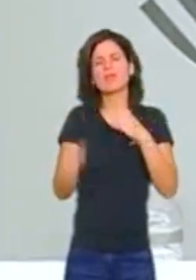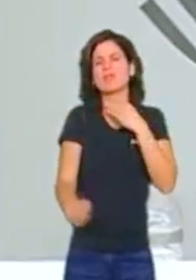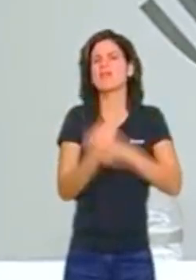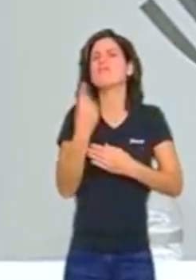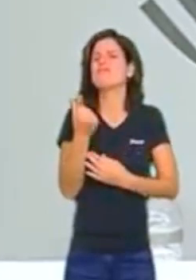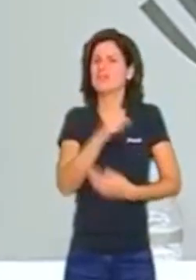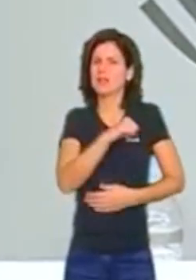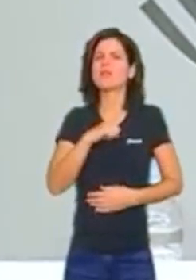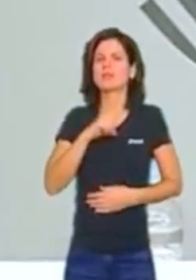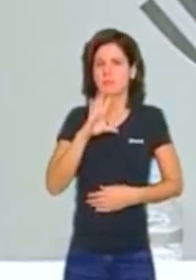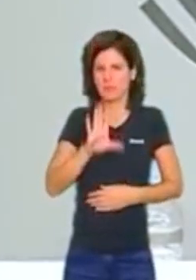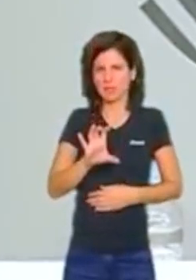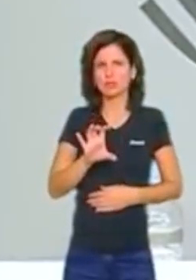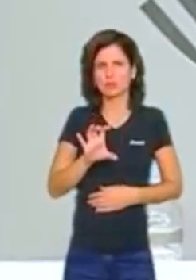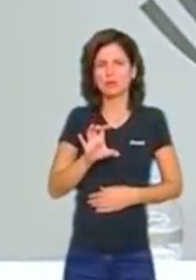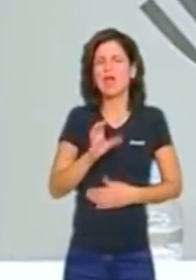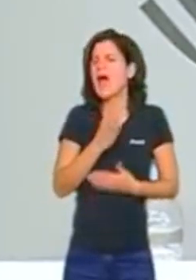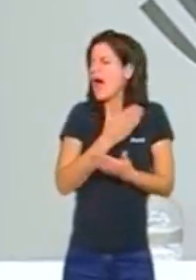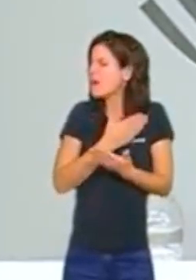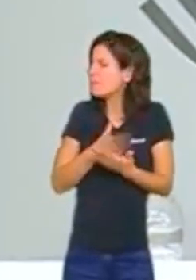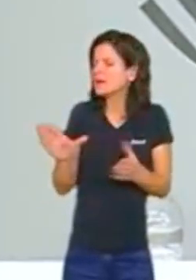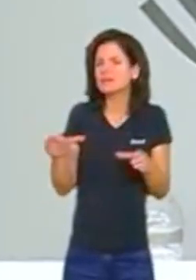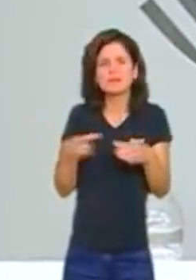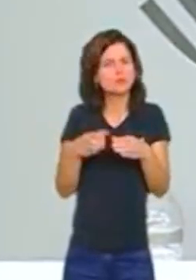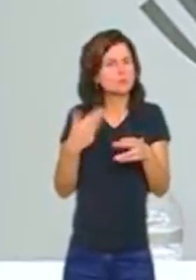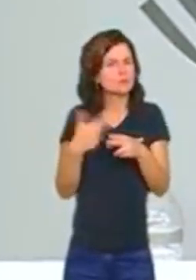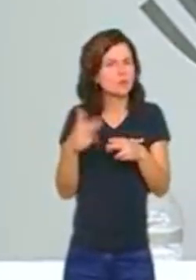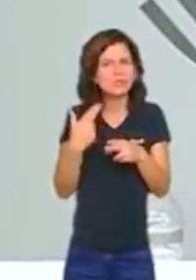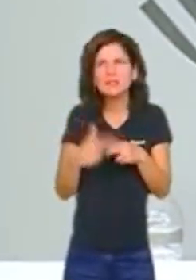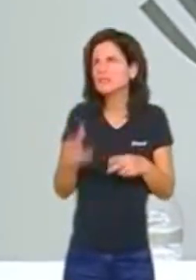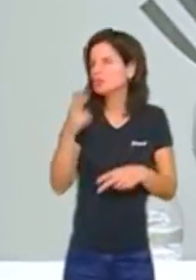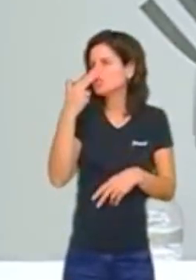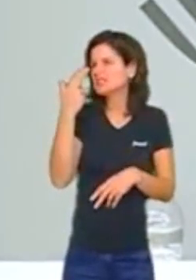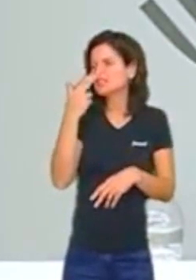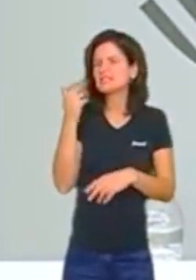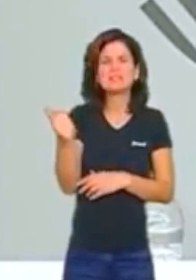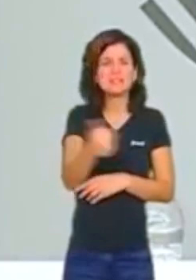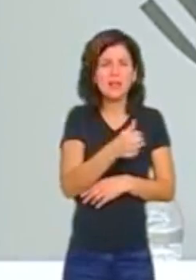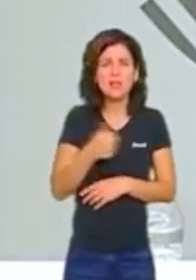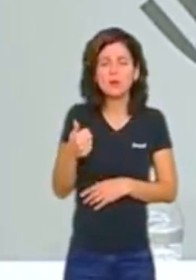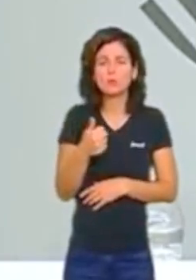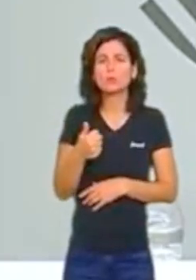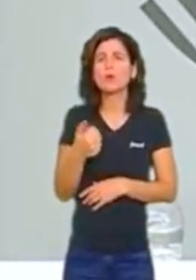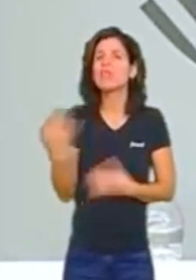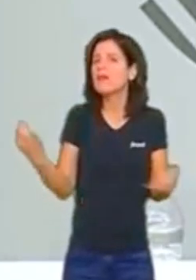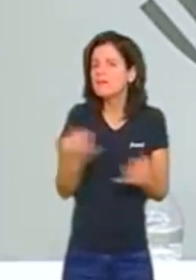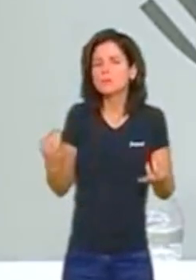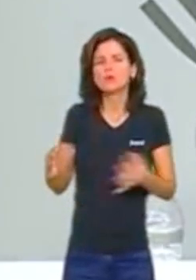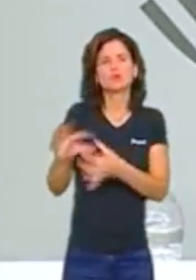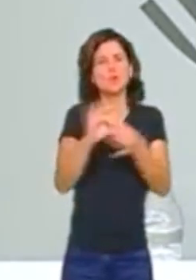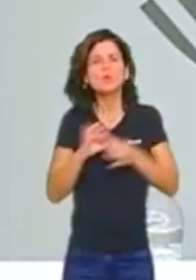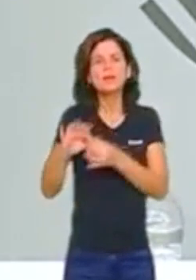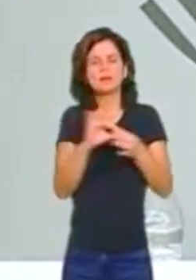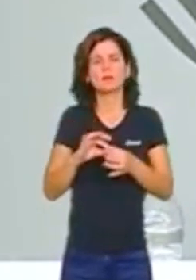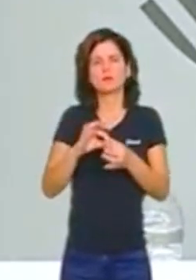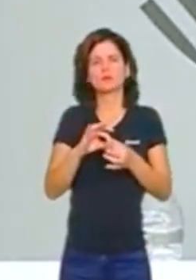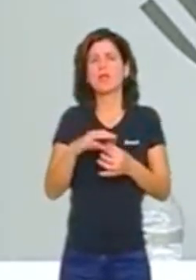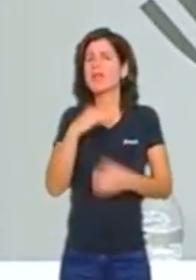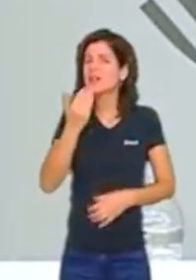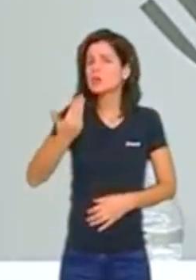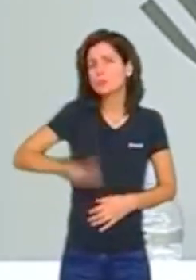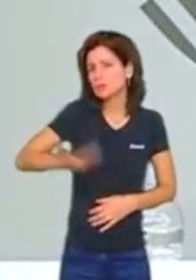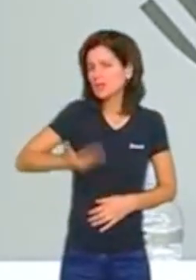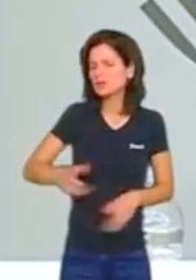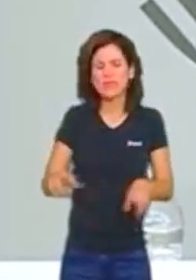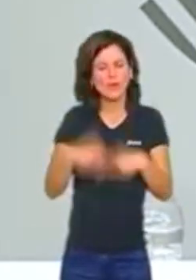que aparquem els interessos partidistes o els interessos corporatius per unir-nos tots, pensem el que pensem, votem